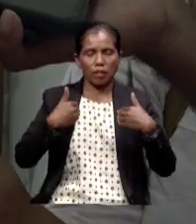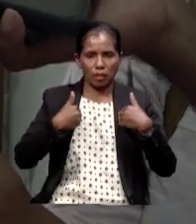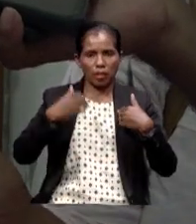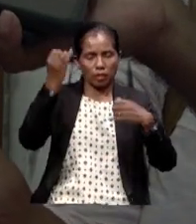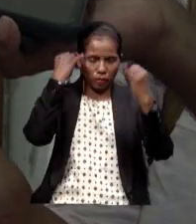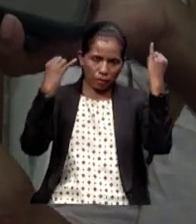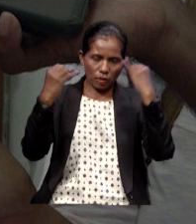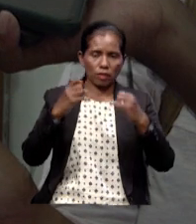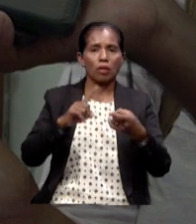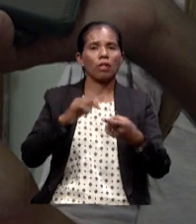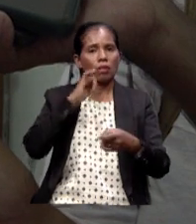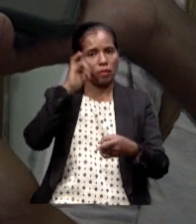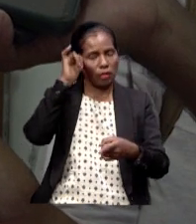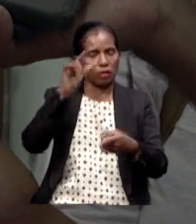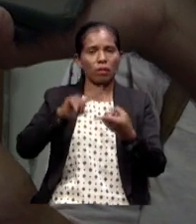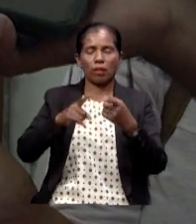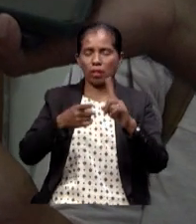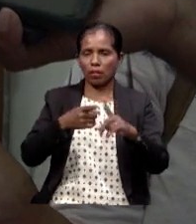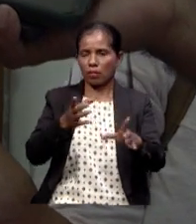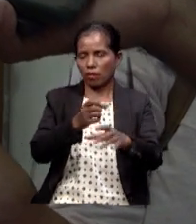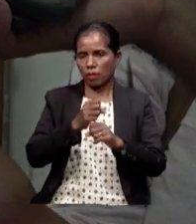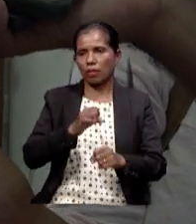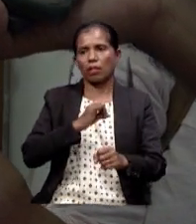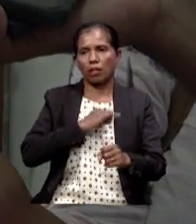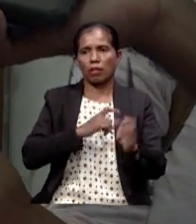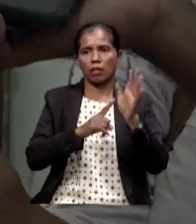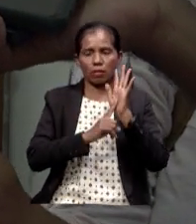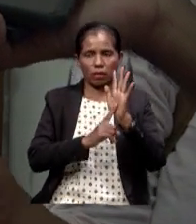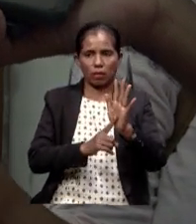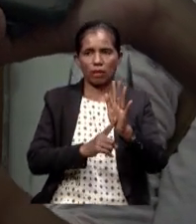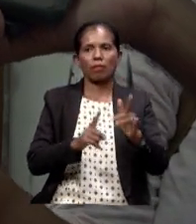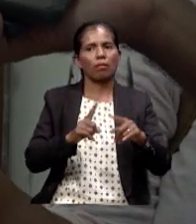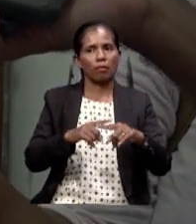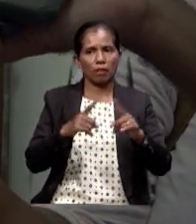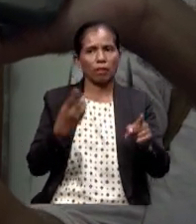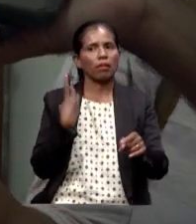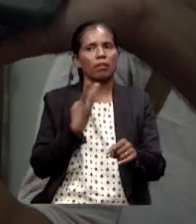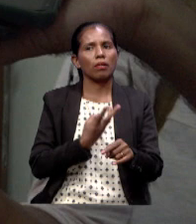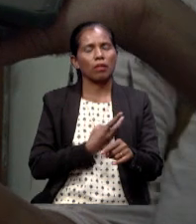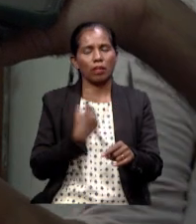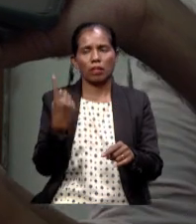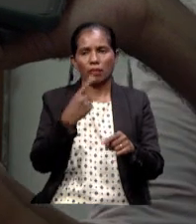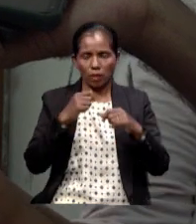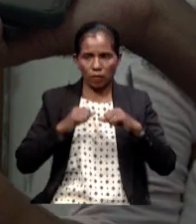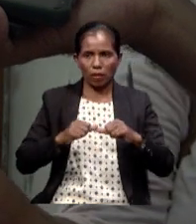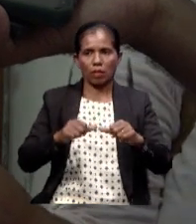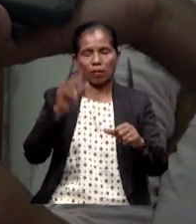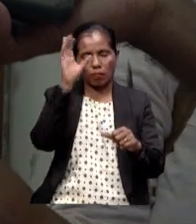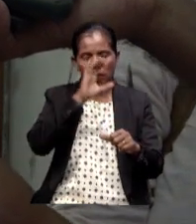sira recoye no havele ohi fosai hene. Ma be itana fatin continua